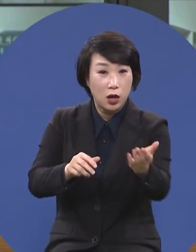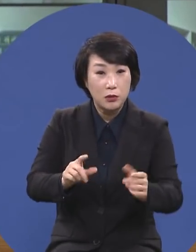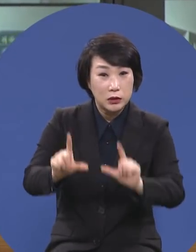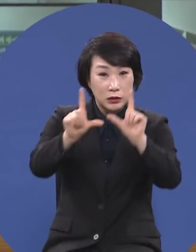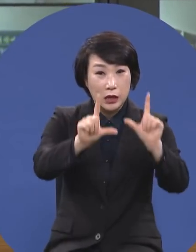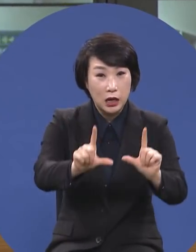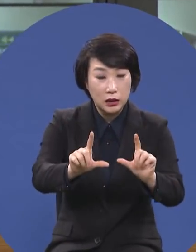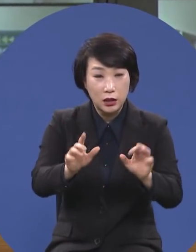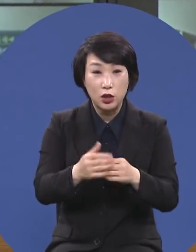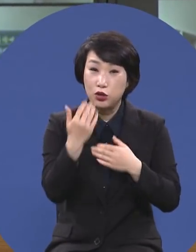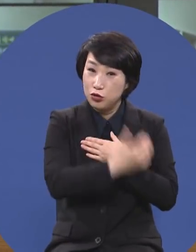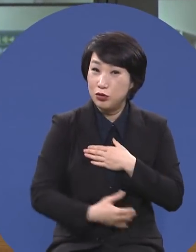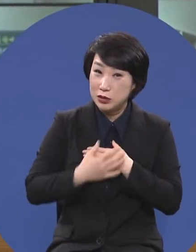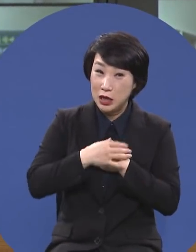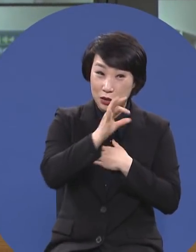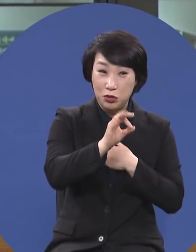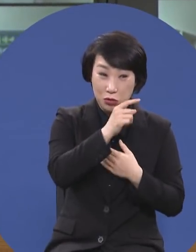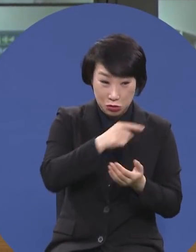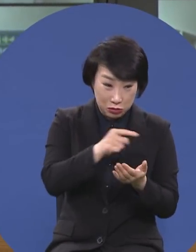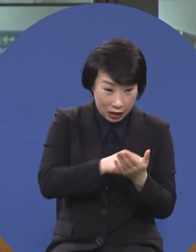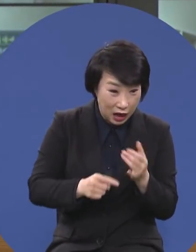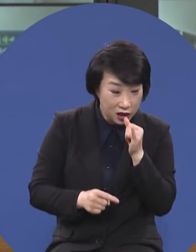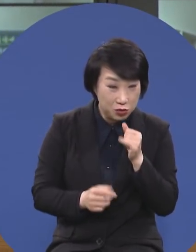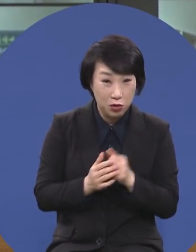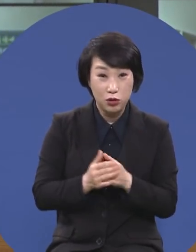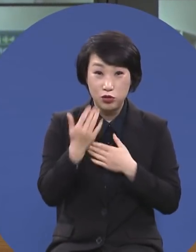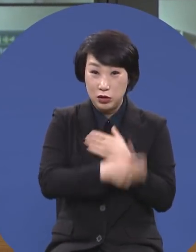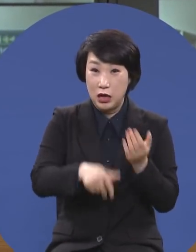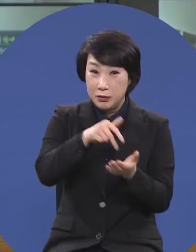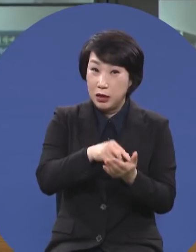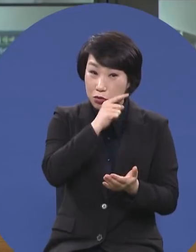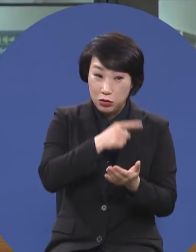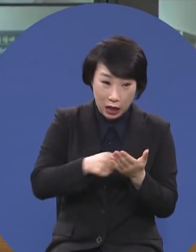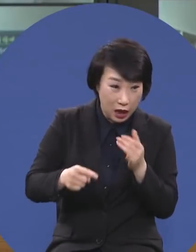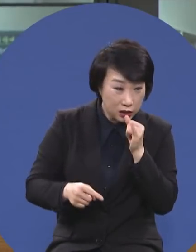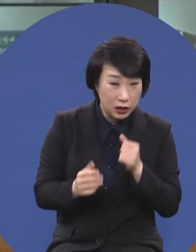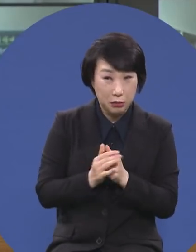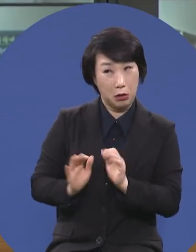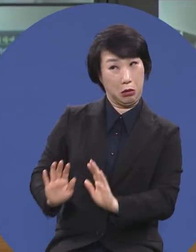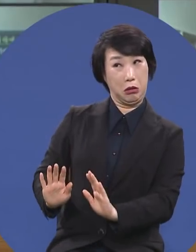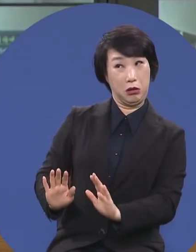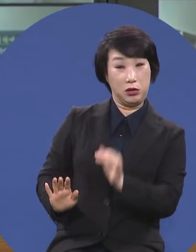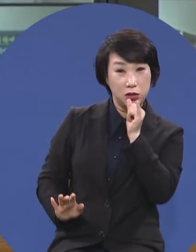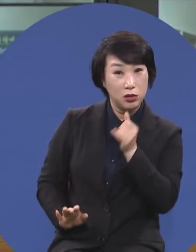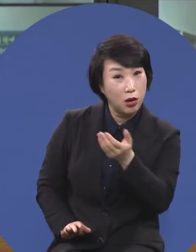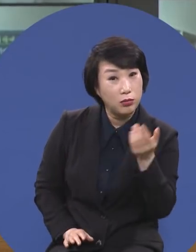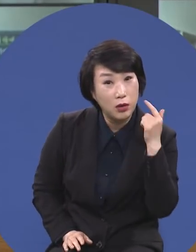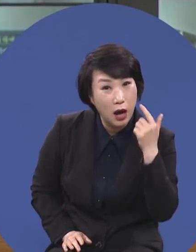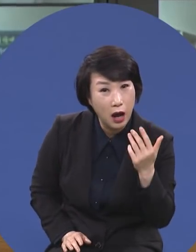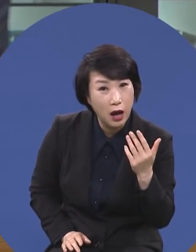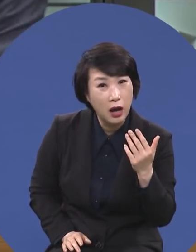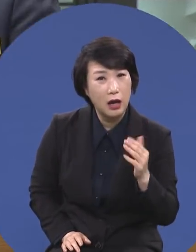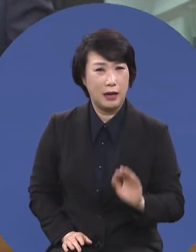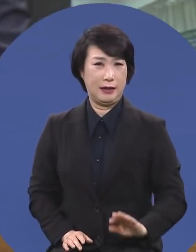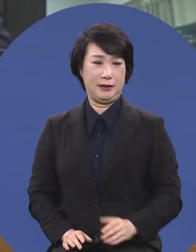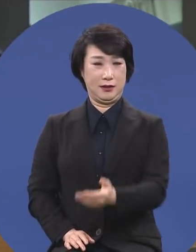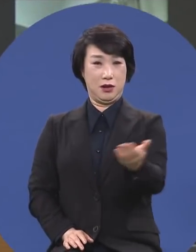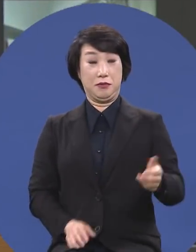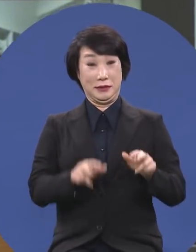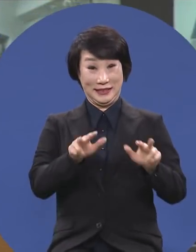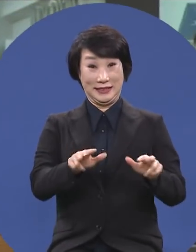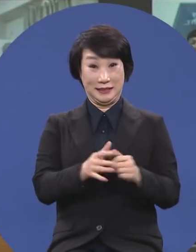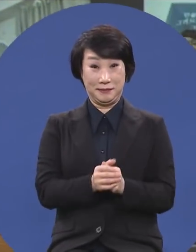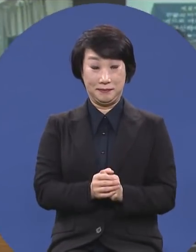살기는 육신의 경제적 손해가 오고 육신적 손해가 오기 때문에 안 산다. 예, 당신이